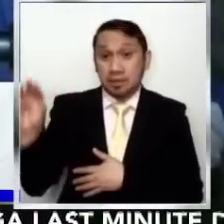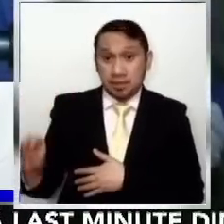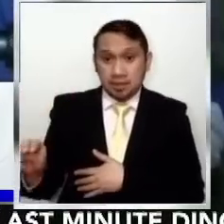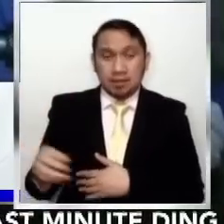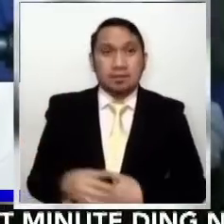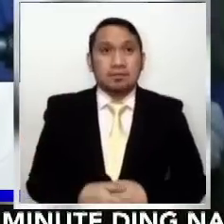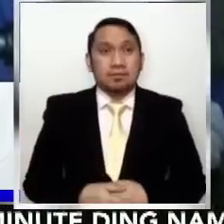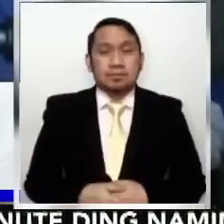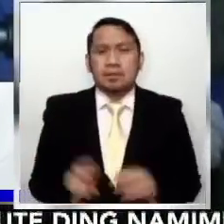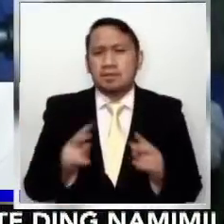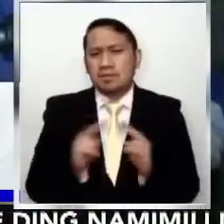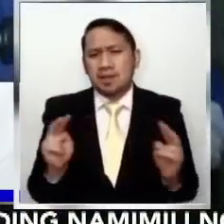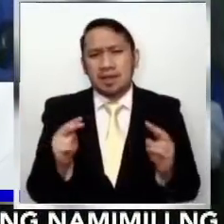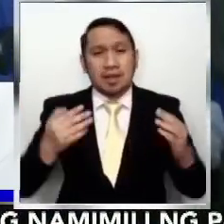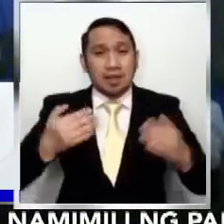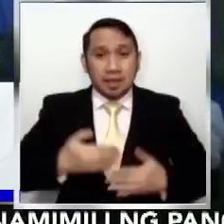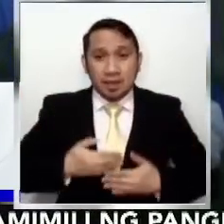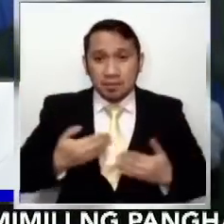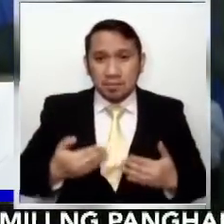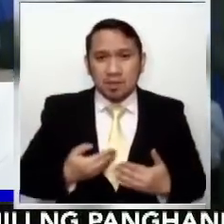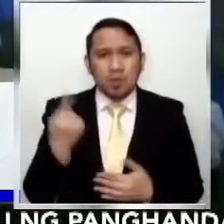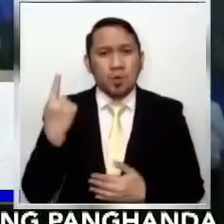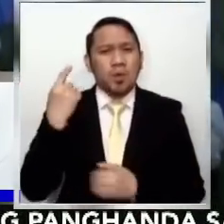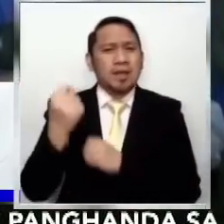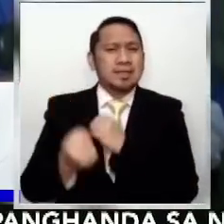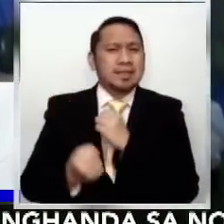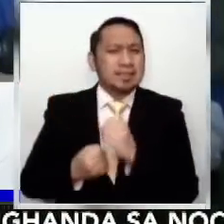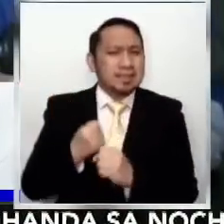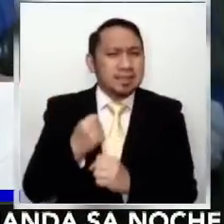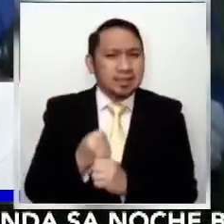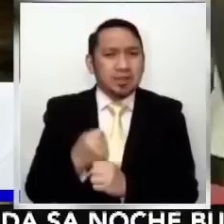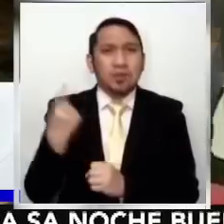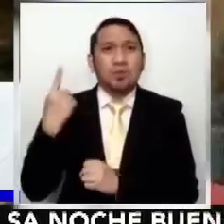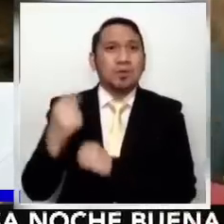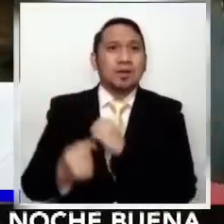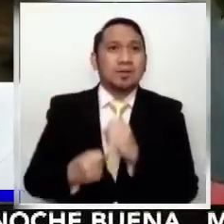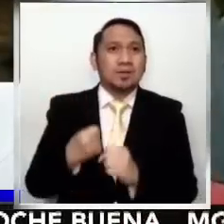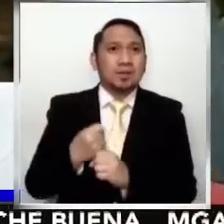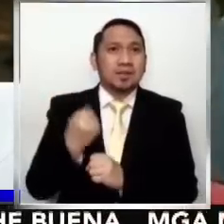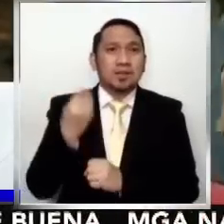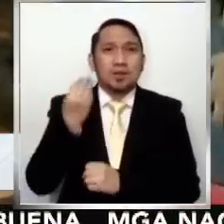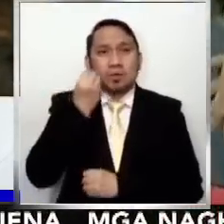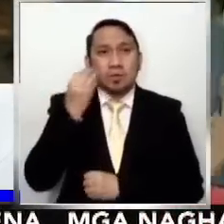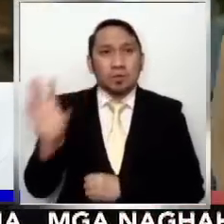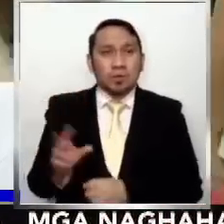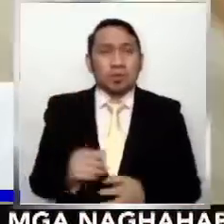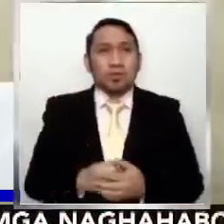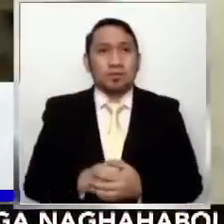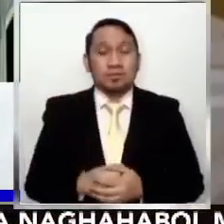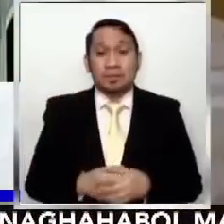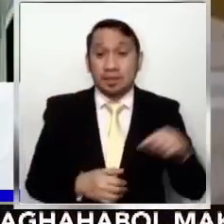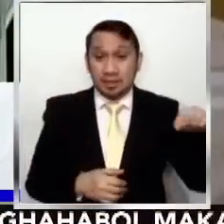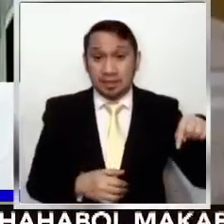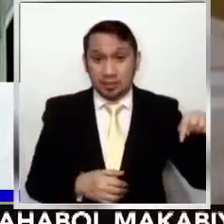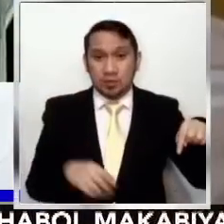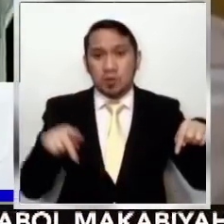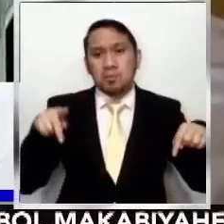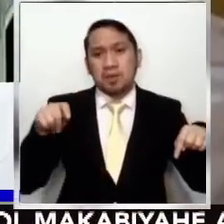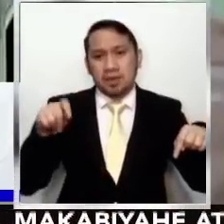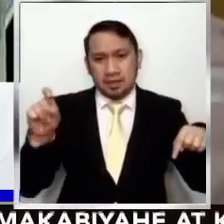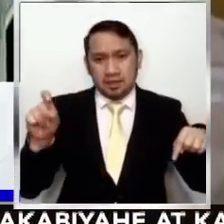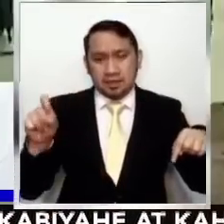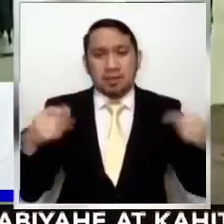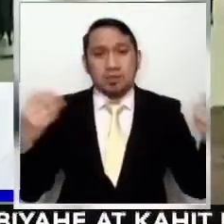kasi 1 year din po ako. One year na po ako umuwi. Dito sa PITX, paalala lang sa mga